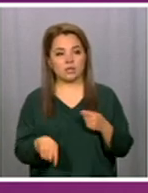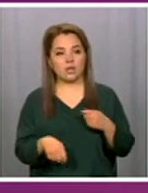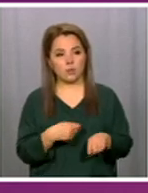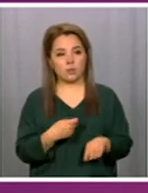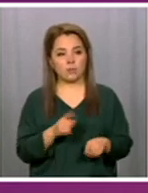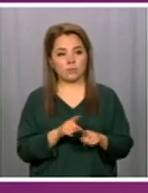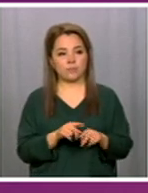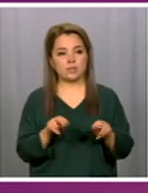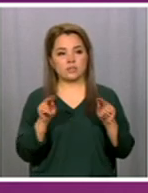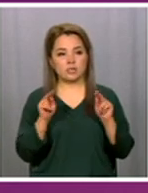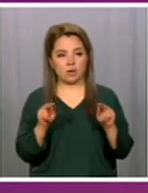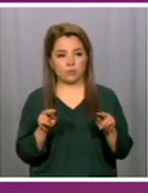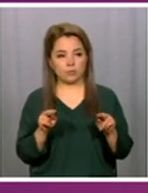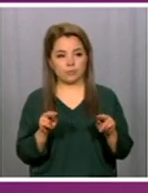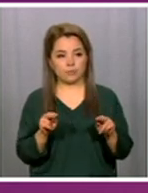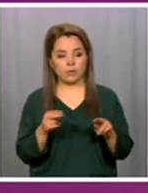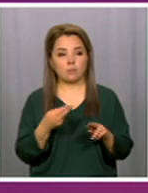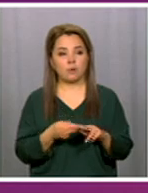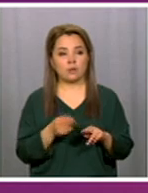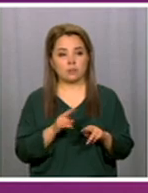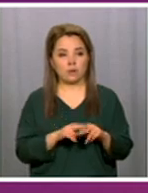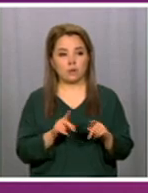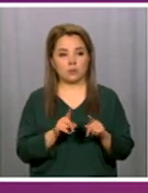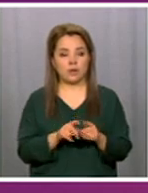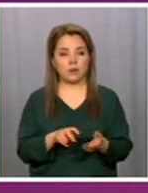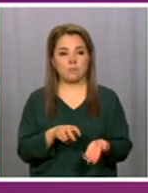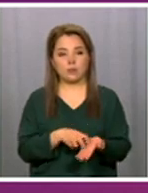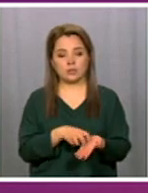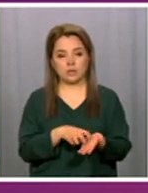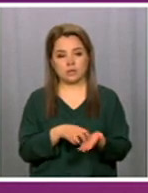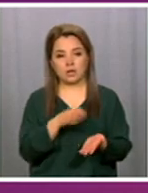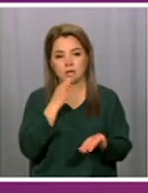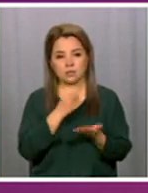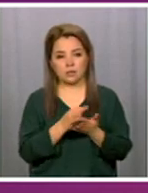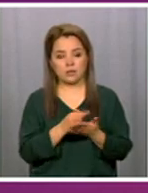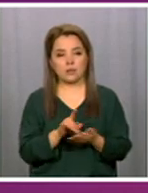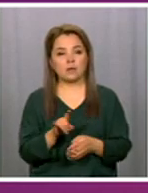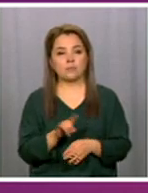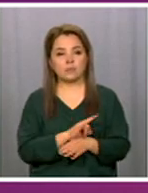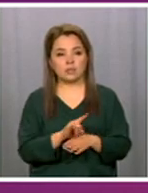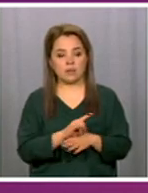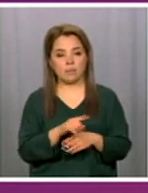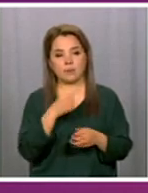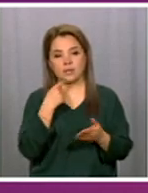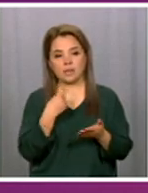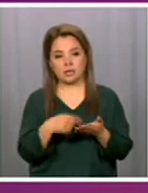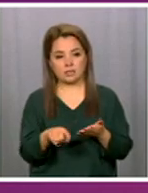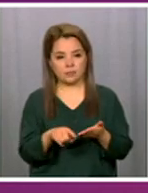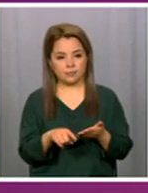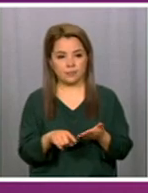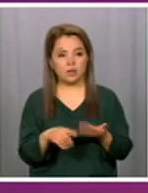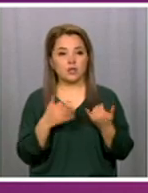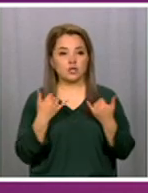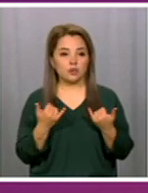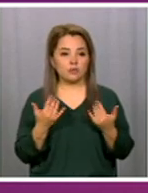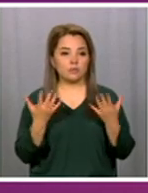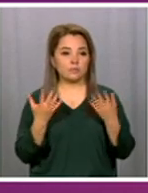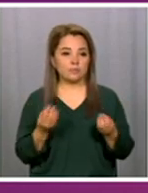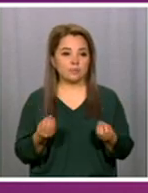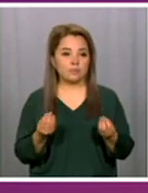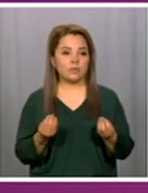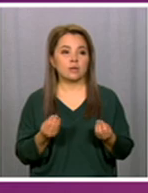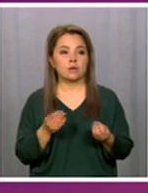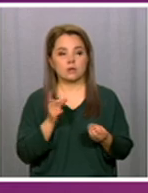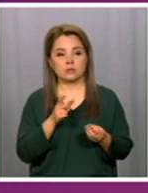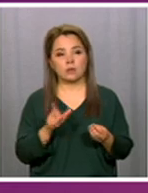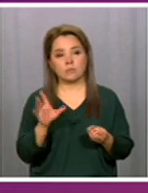присягу. Потому что он оказался трусом. Изменником и предателем. Сегодня он